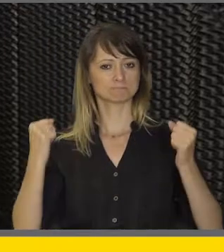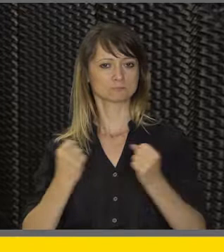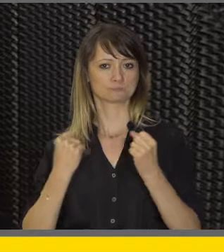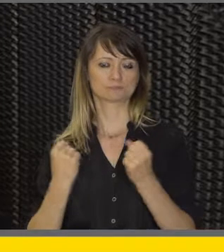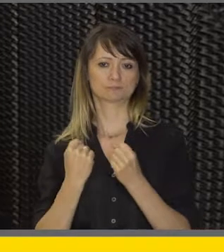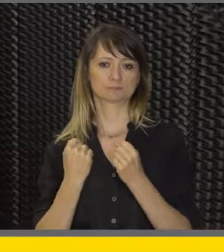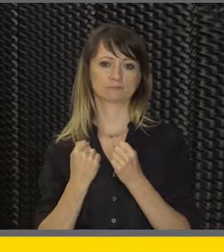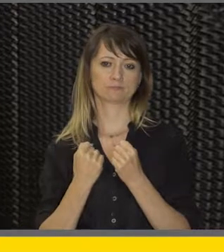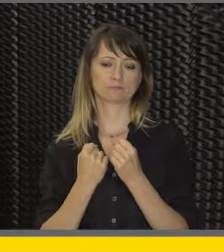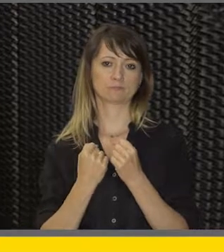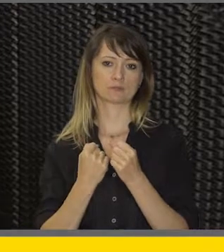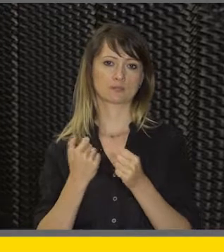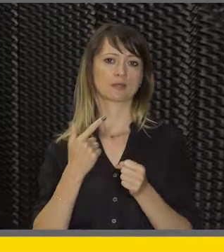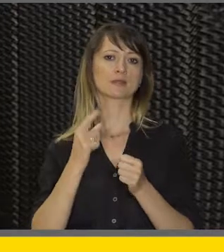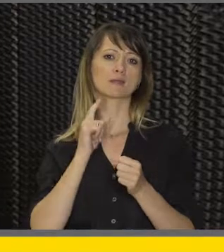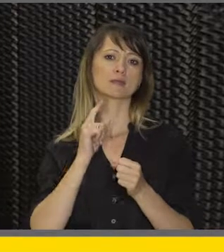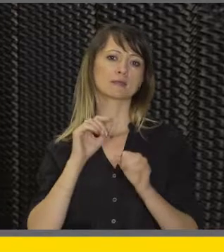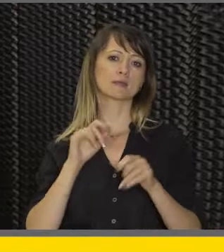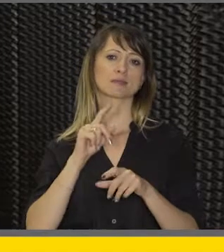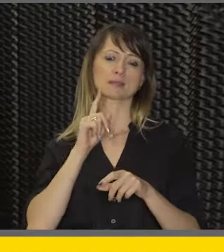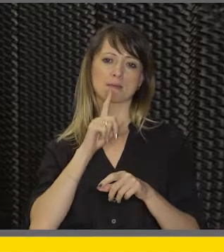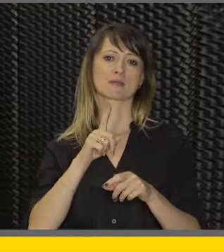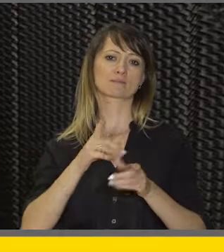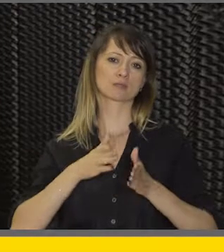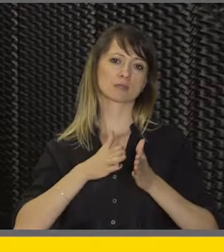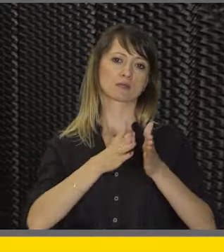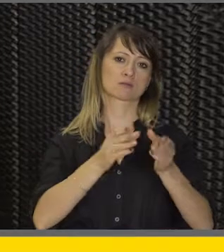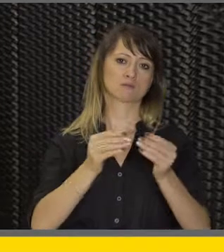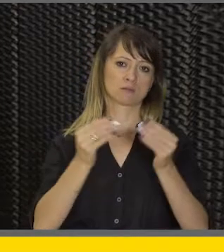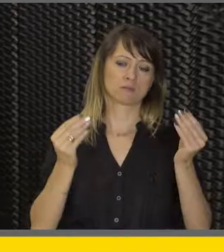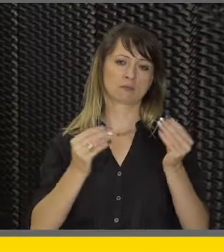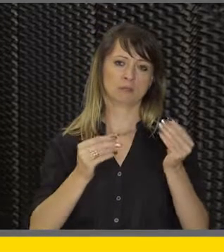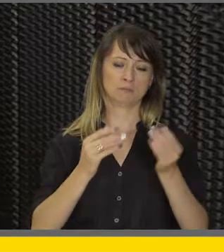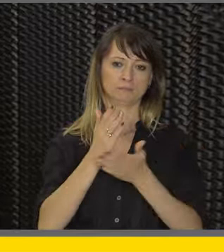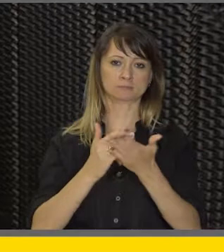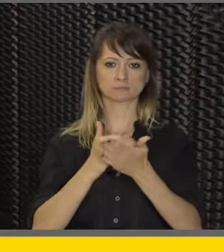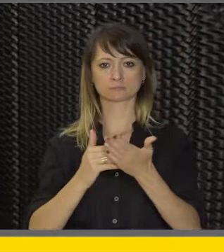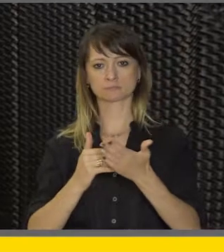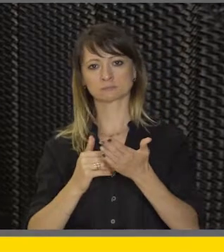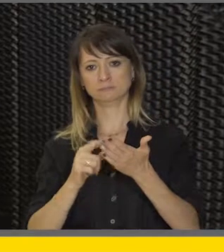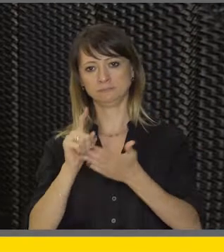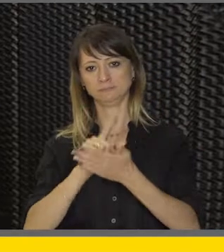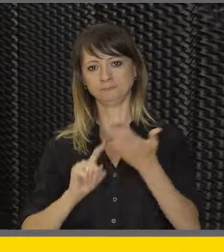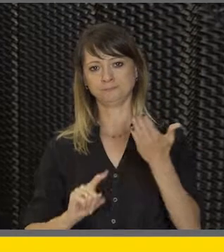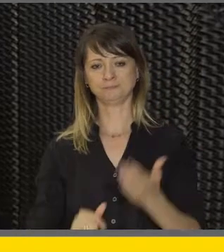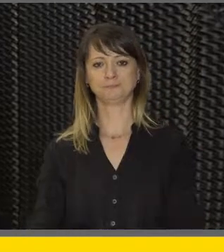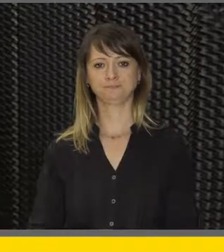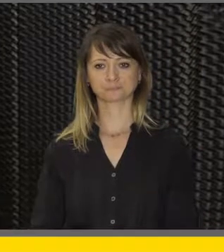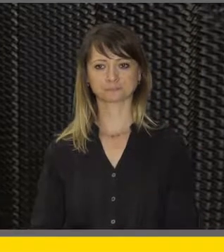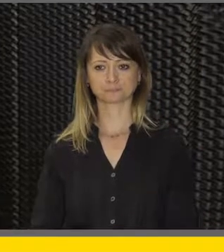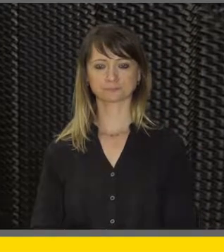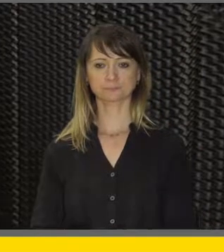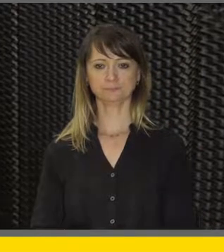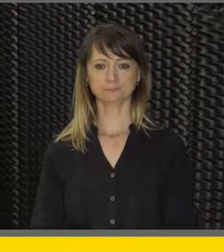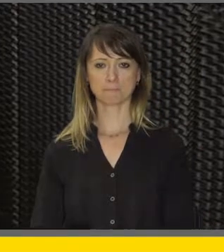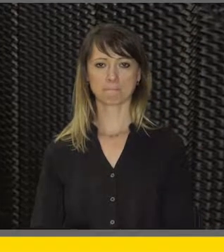jak naprawdę, w jakim kierunku rozwija się województwo śląskie. Trzeci element badania tutaj w tych danych to były kwestie zebranych informacji o